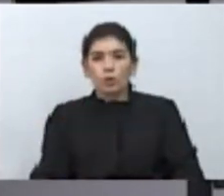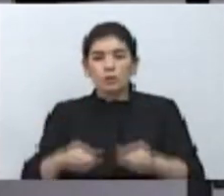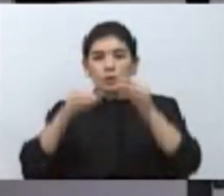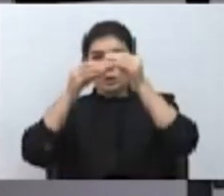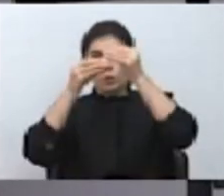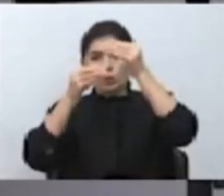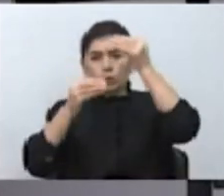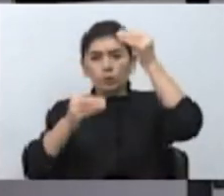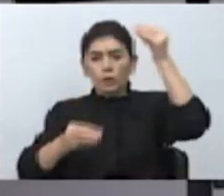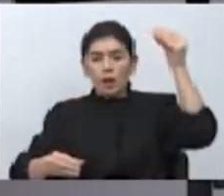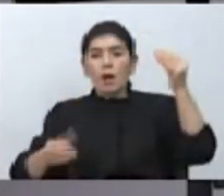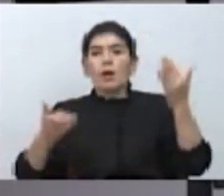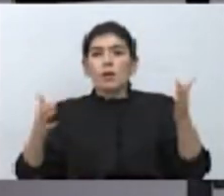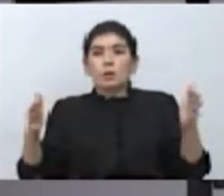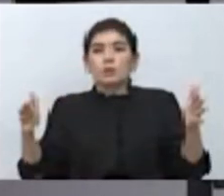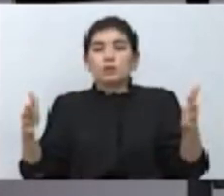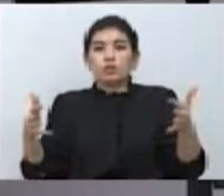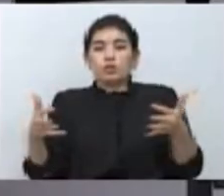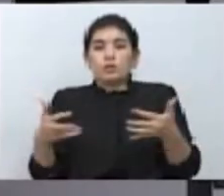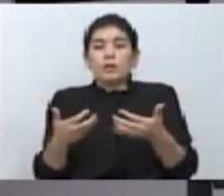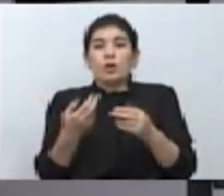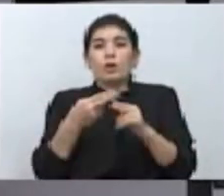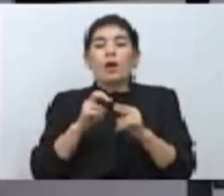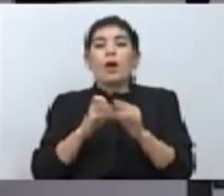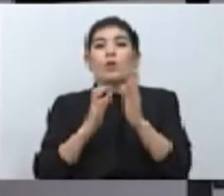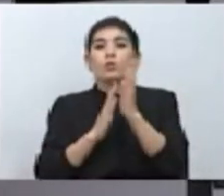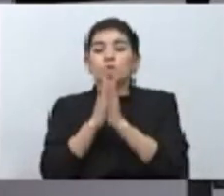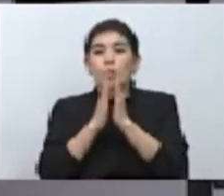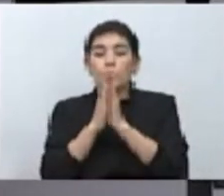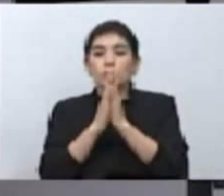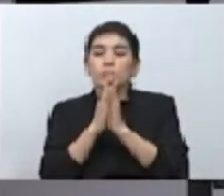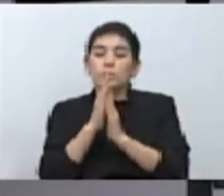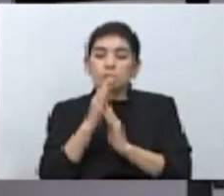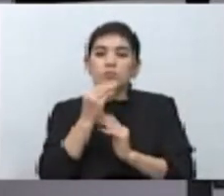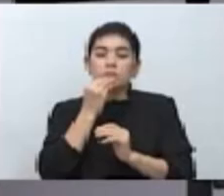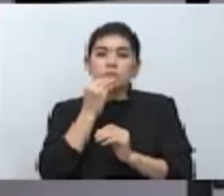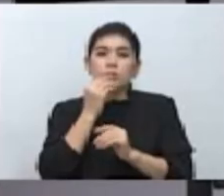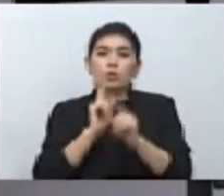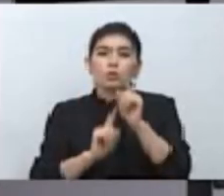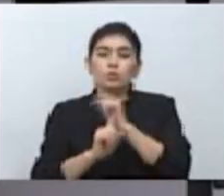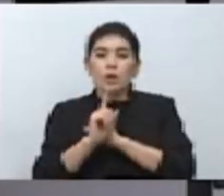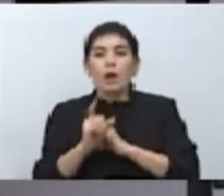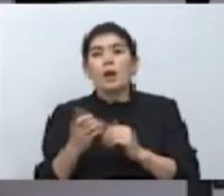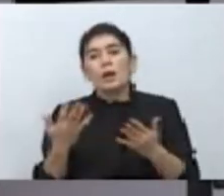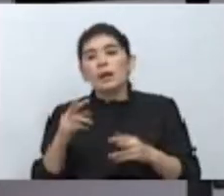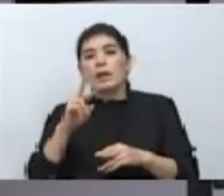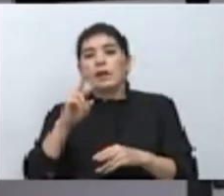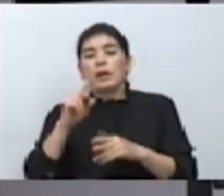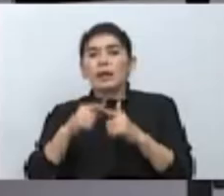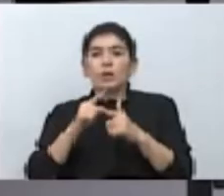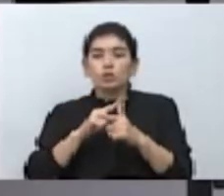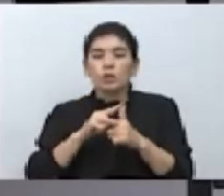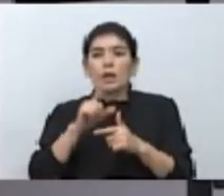soni kamayib borgan. Va o'txo'r ot vujudga kelgan. Yoki bo'lmasam,